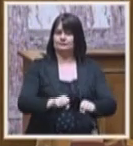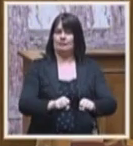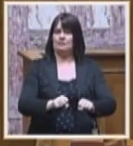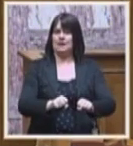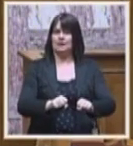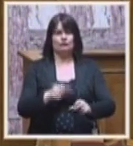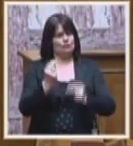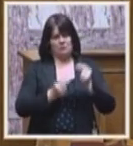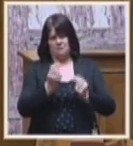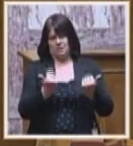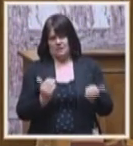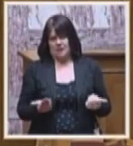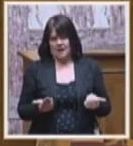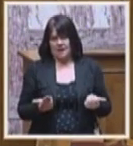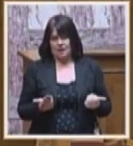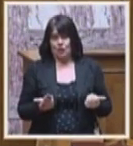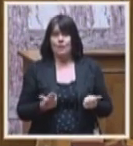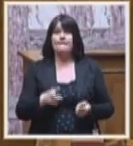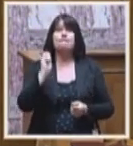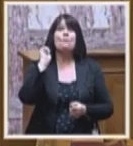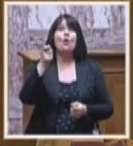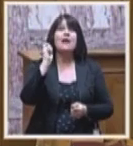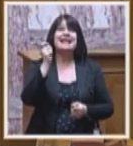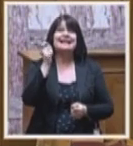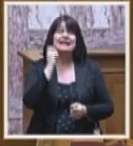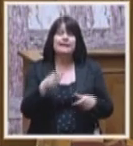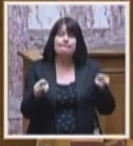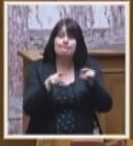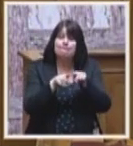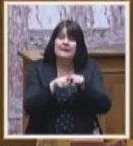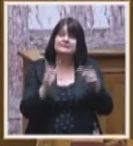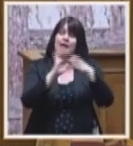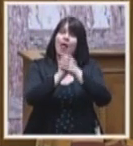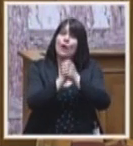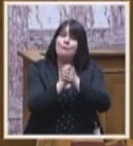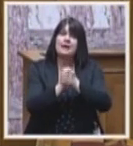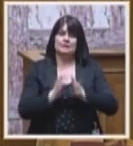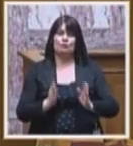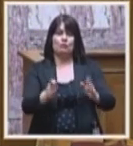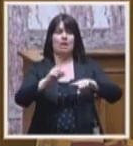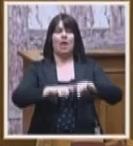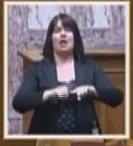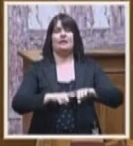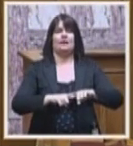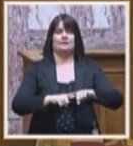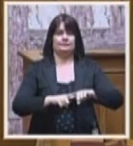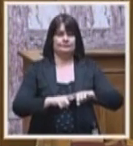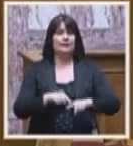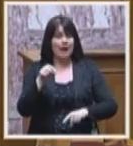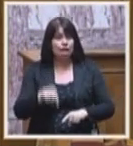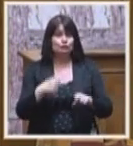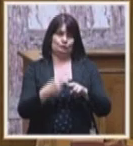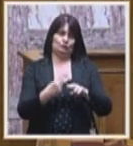μου. Σύγκληση σε πολιτικές, για το πού πηγαίνει η χώρα. Αυτή είναι η